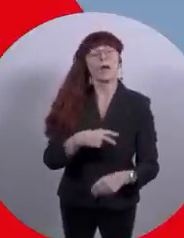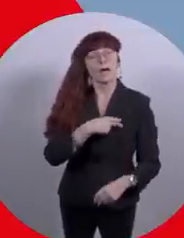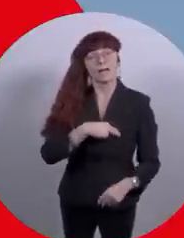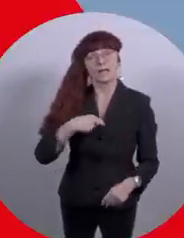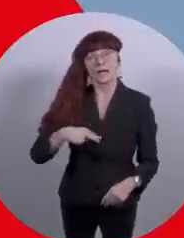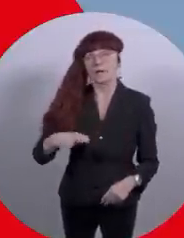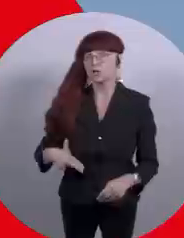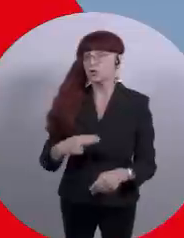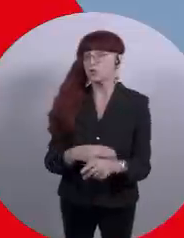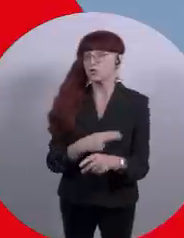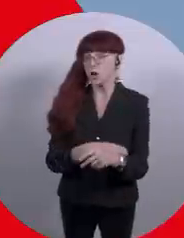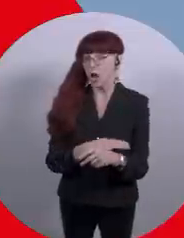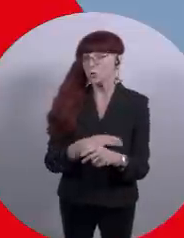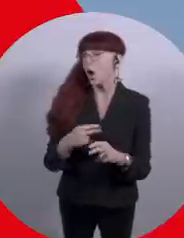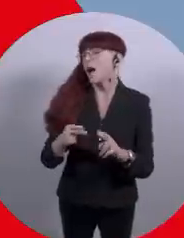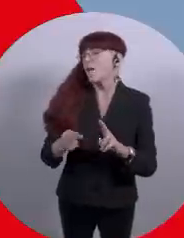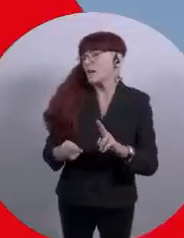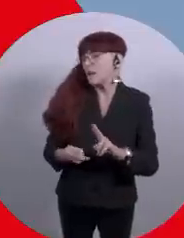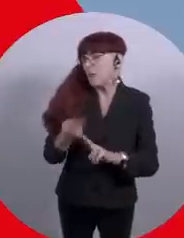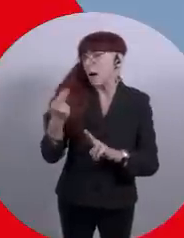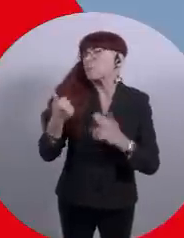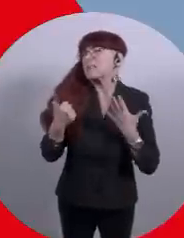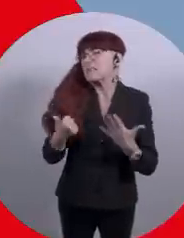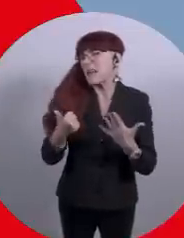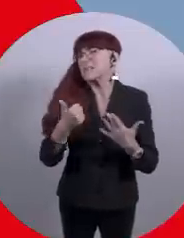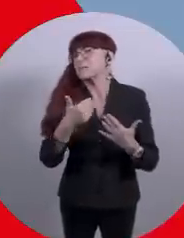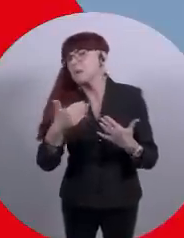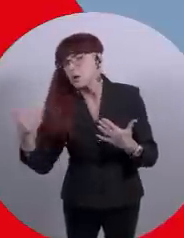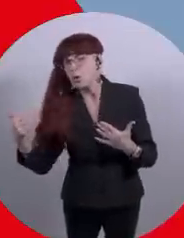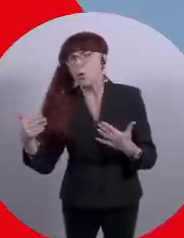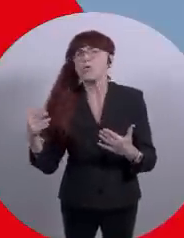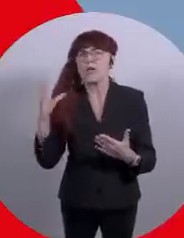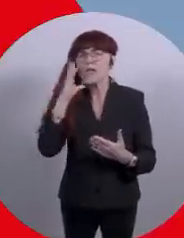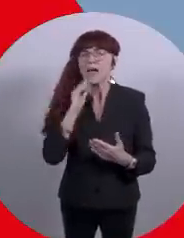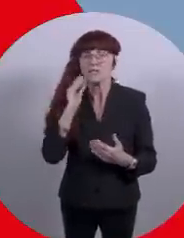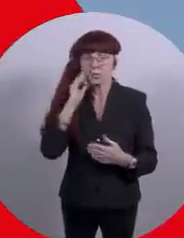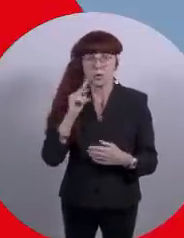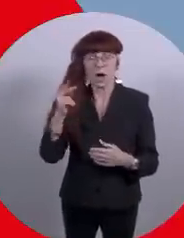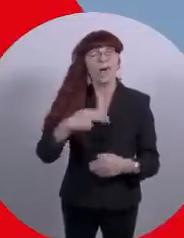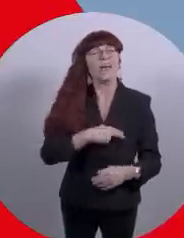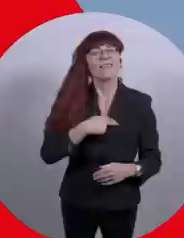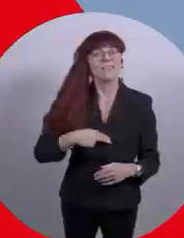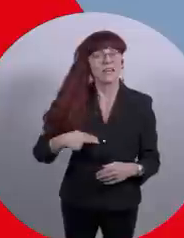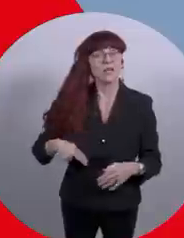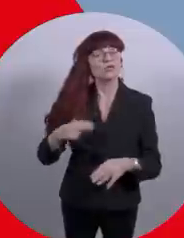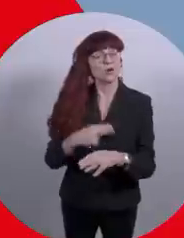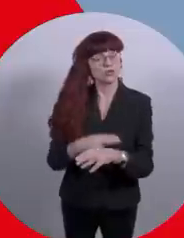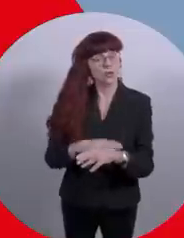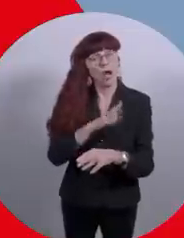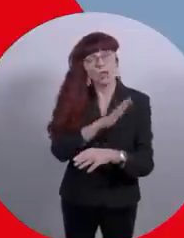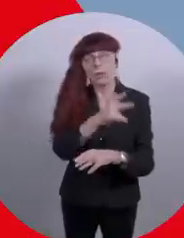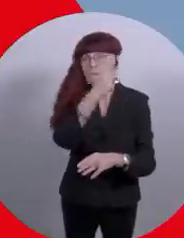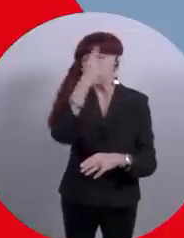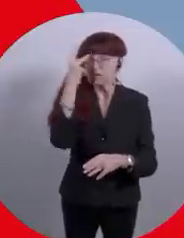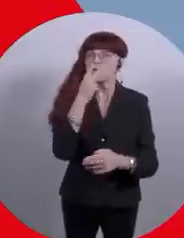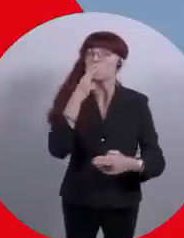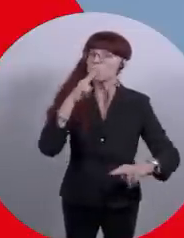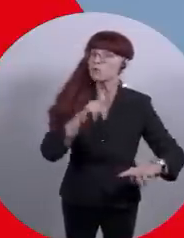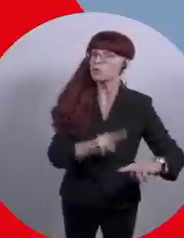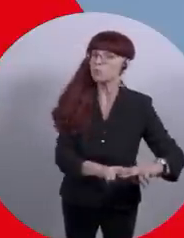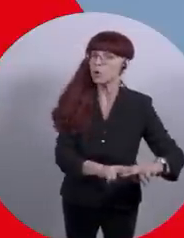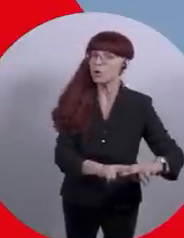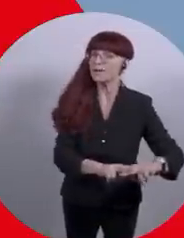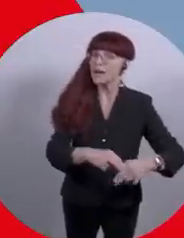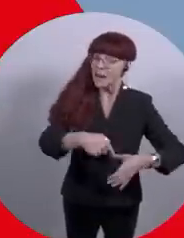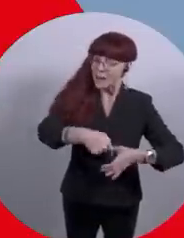dänemark hat knapp 6 Millionen Einwohner es gibt die Zusage des dänischen Staates an seine Bevölkerung binnen einer gewissen